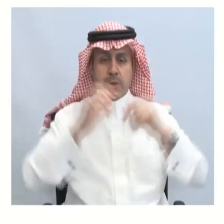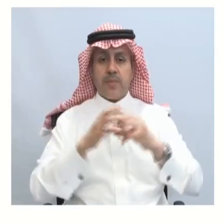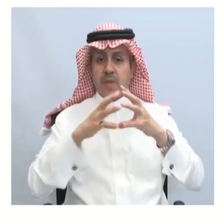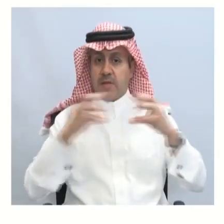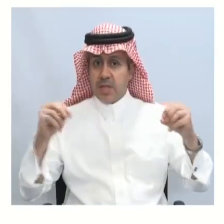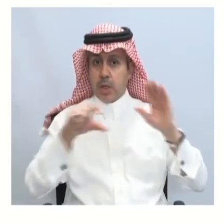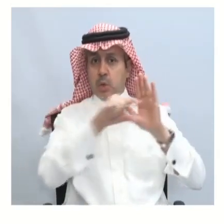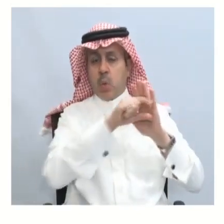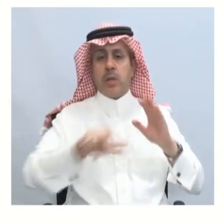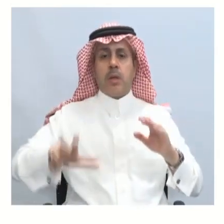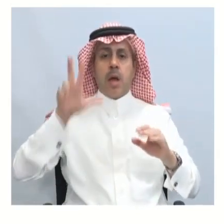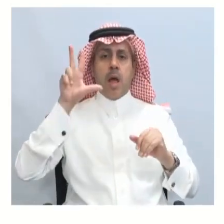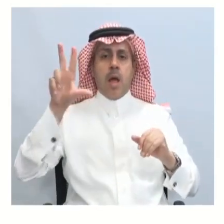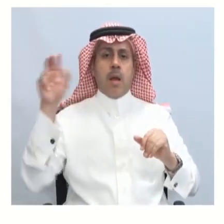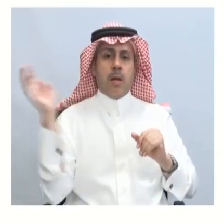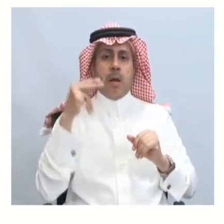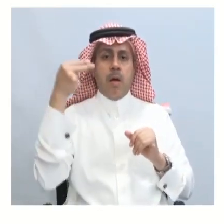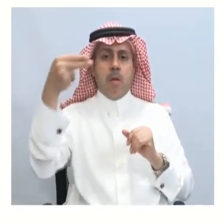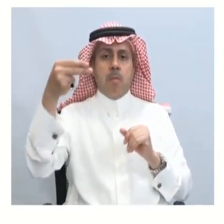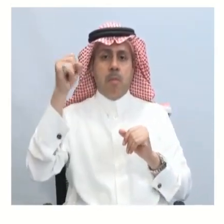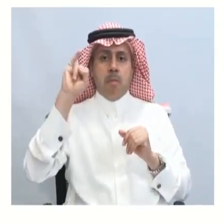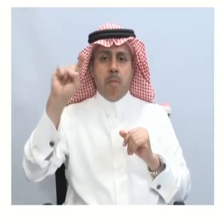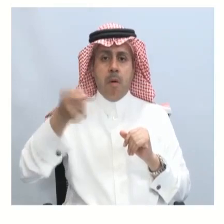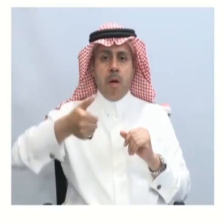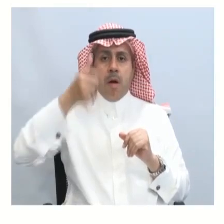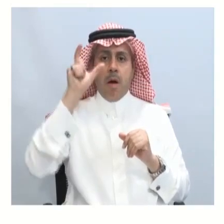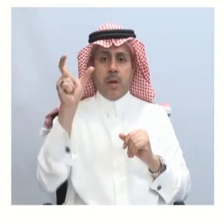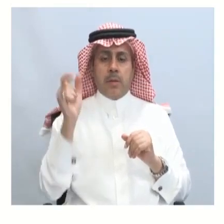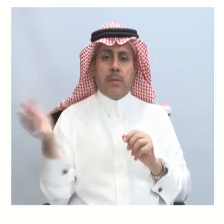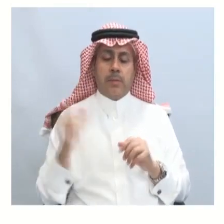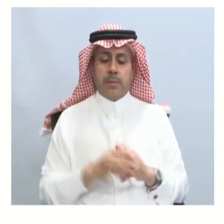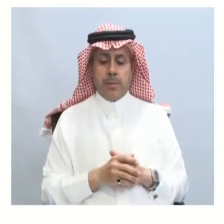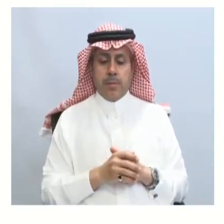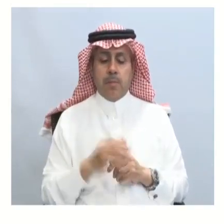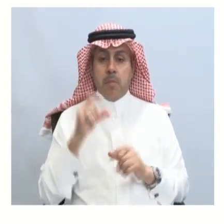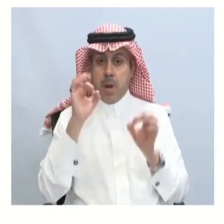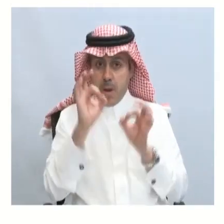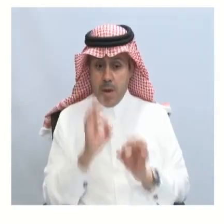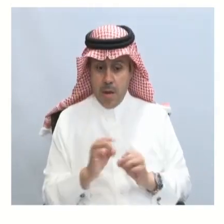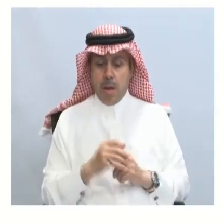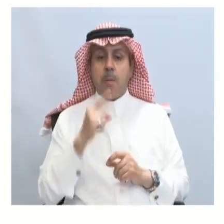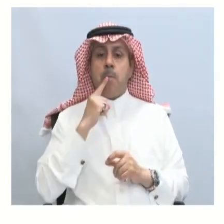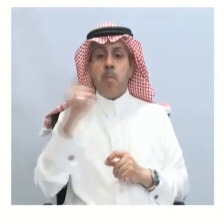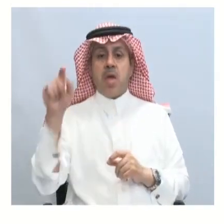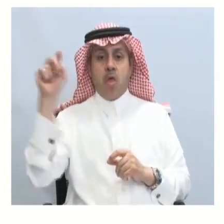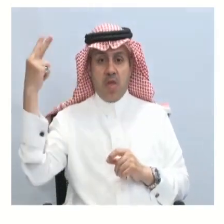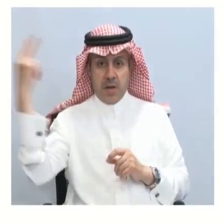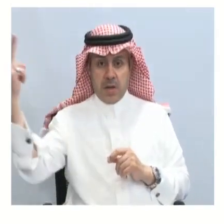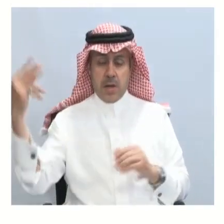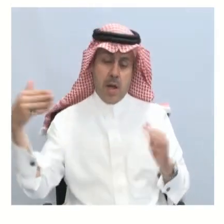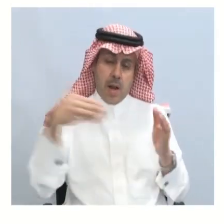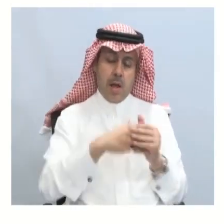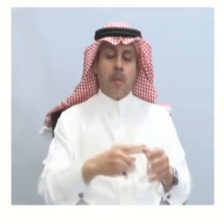تفسير سوره ال عمران من الايه 102 حتى الايه 103 حتى الايه 103